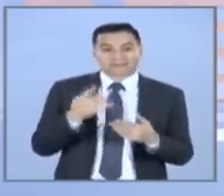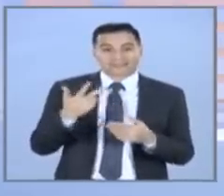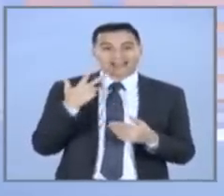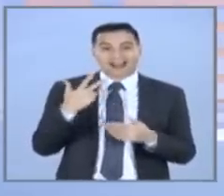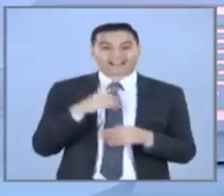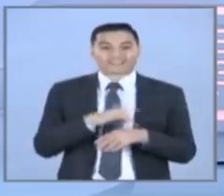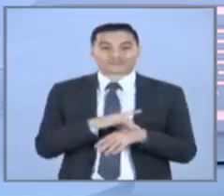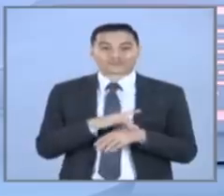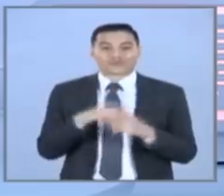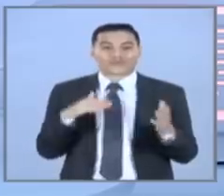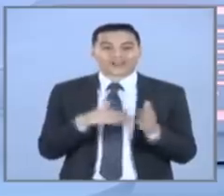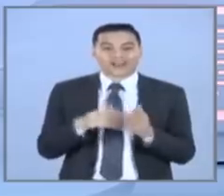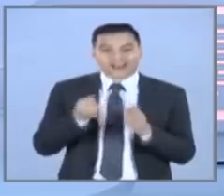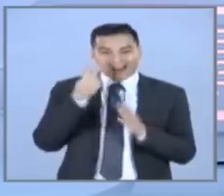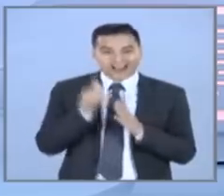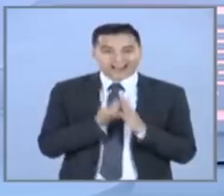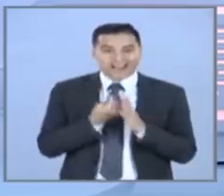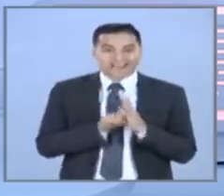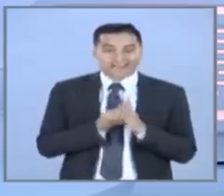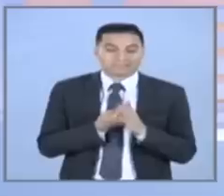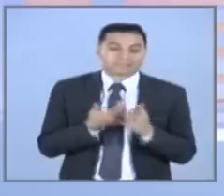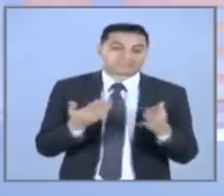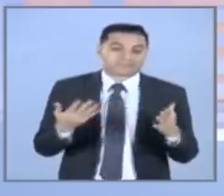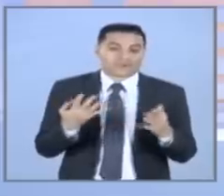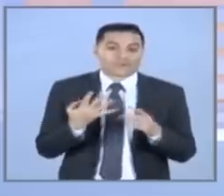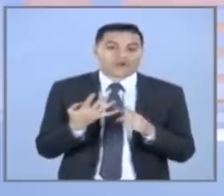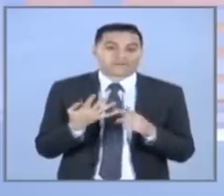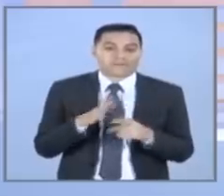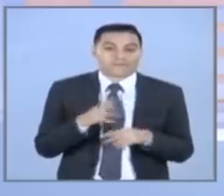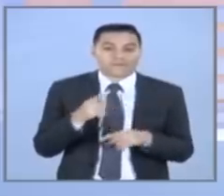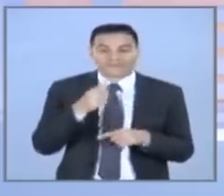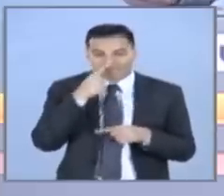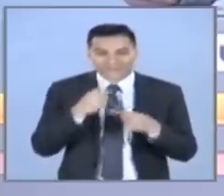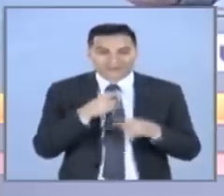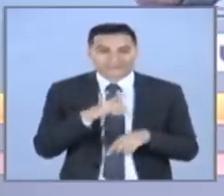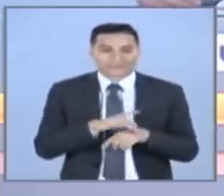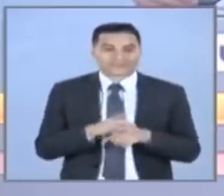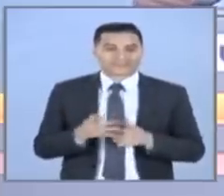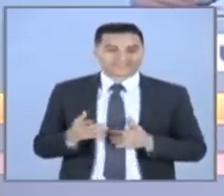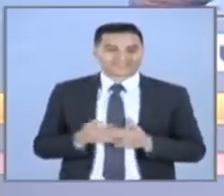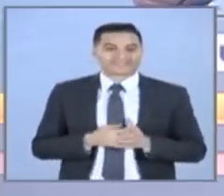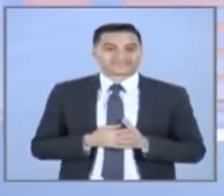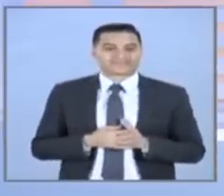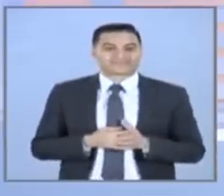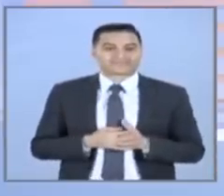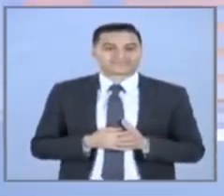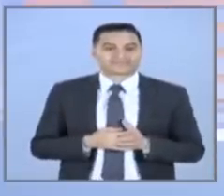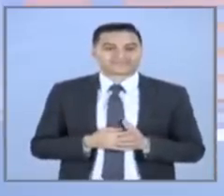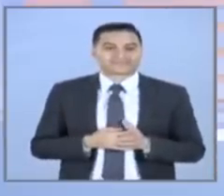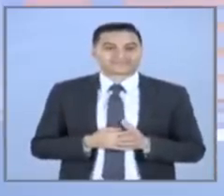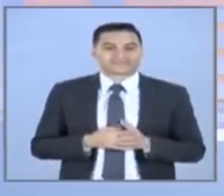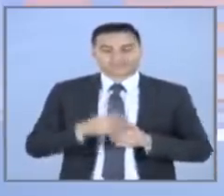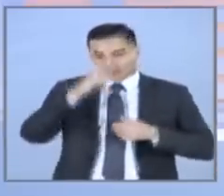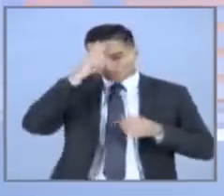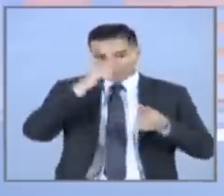ثلاثة دكاترة وفي الأدب، والرابع ممكن يبقى في الطريق محدش عارف. بإذن الله. بإذن الله.